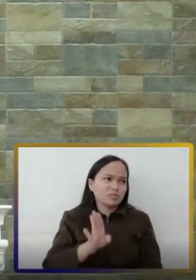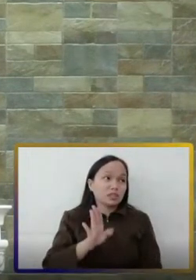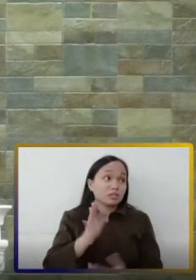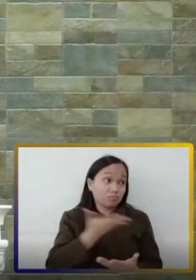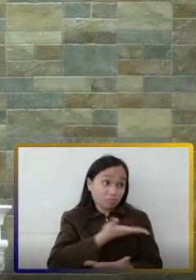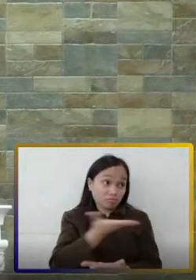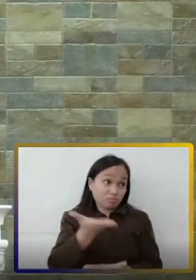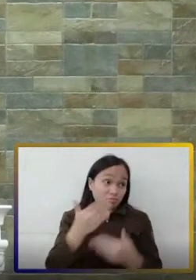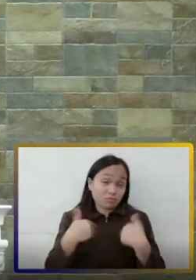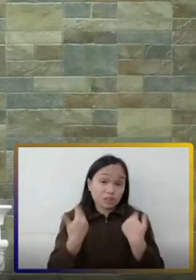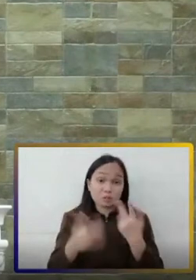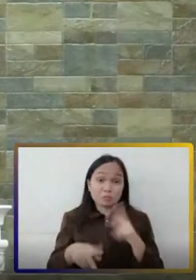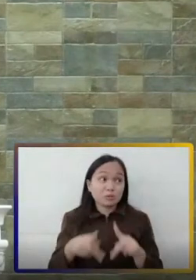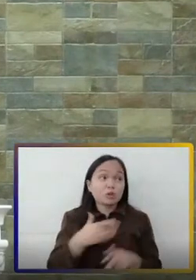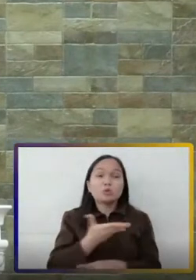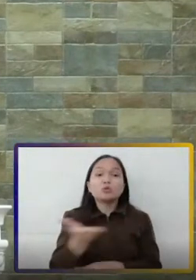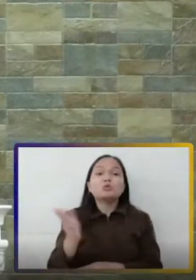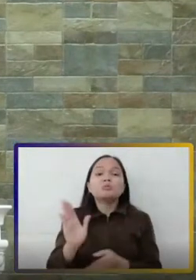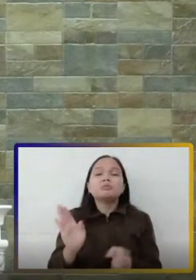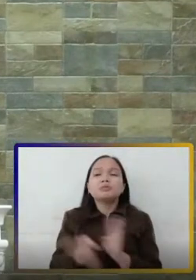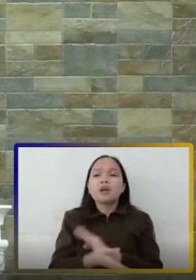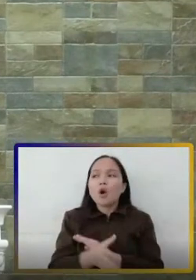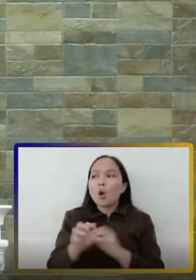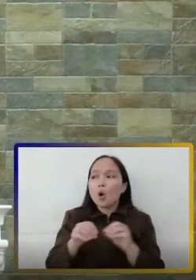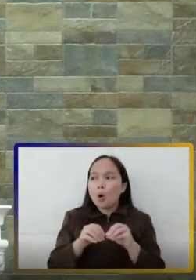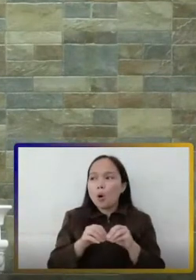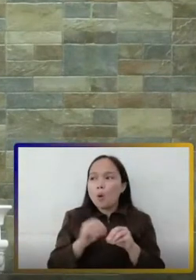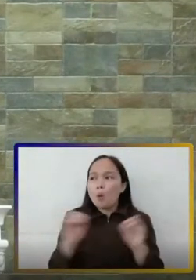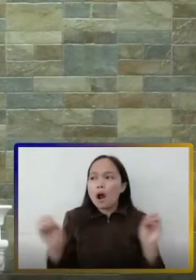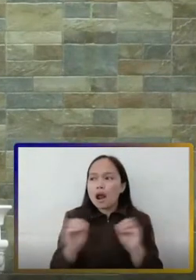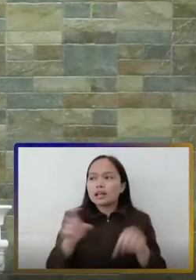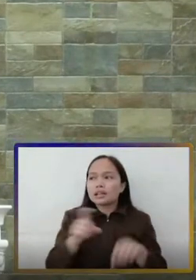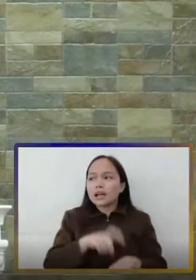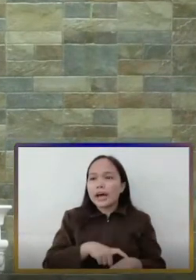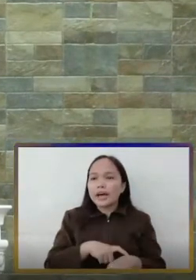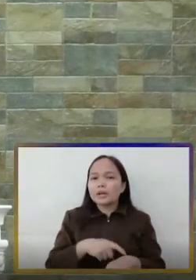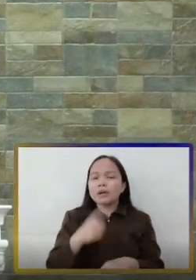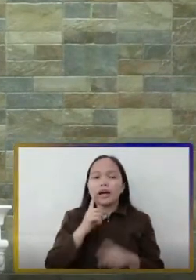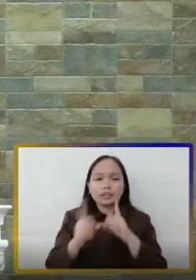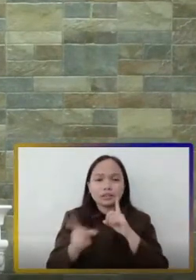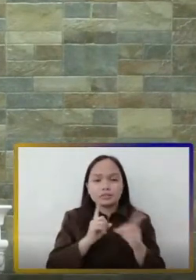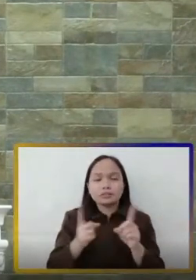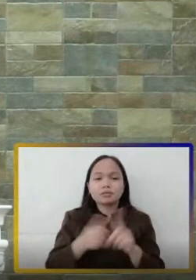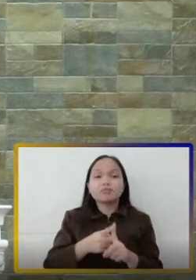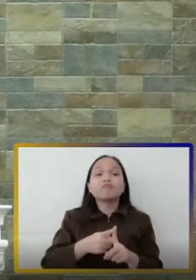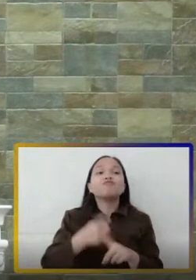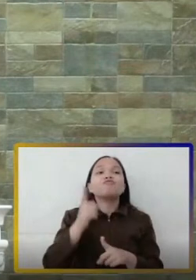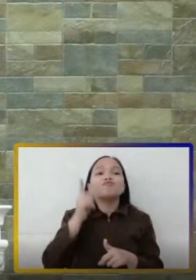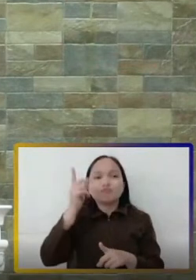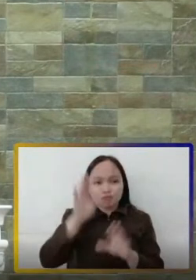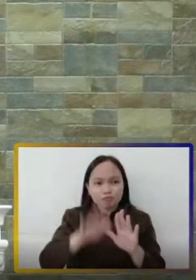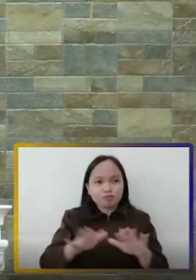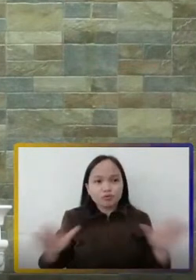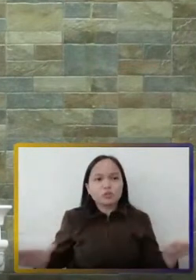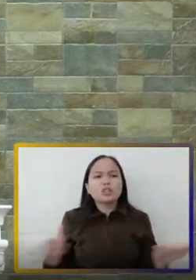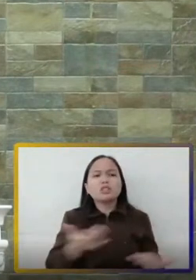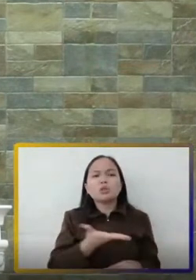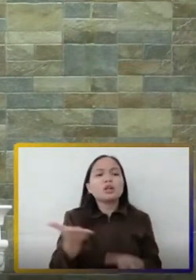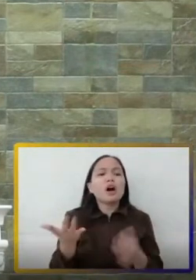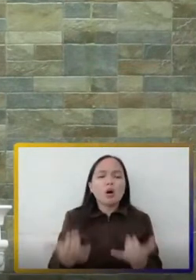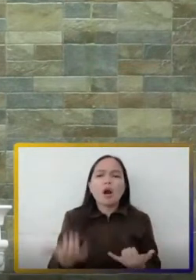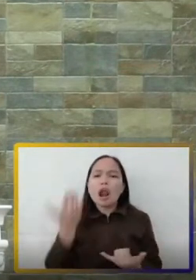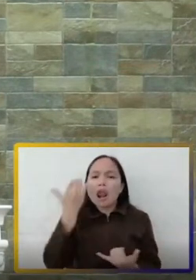Young people, kulang na ang panahon ninyo sa pakikipag-usap sa inyong mga magulang. Mga magulang, kulang na ang panahon ninyo